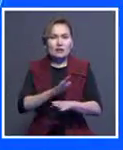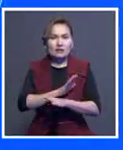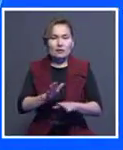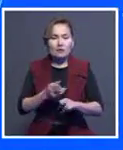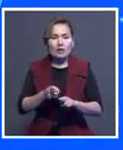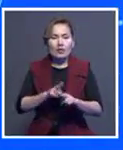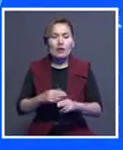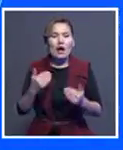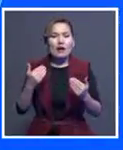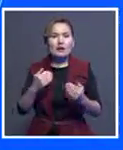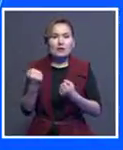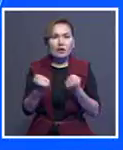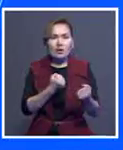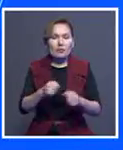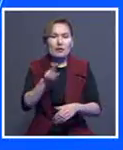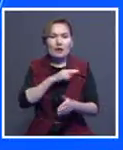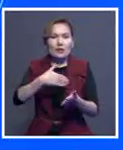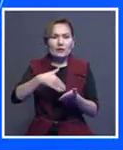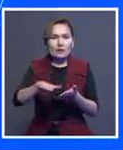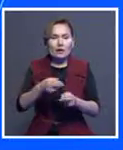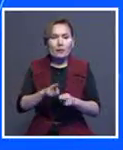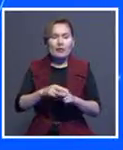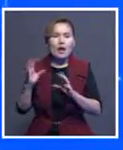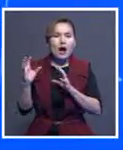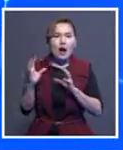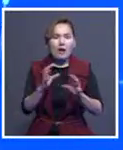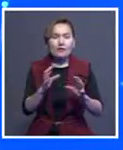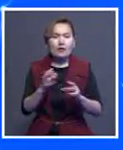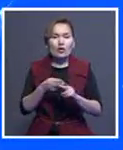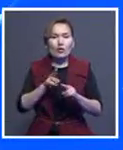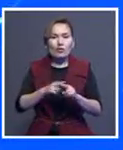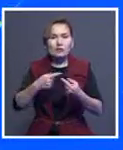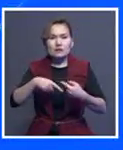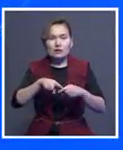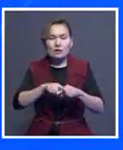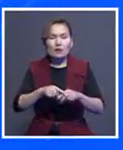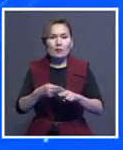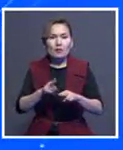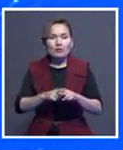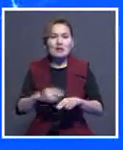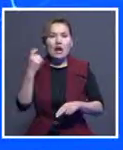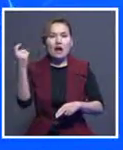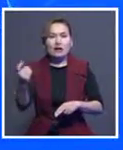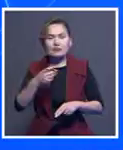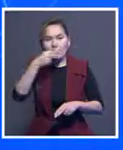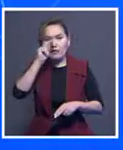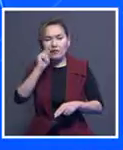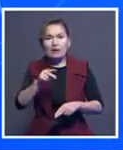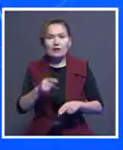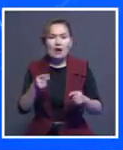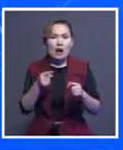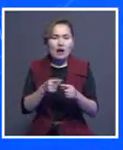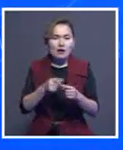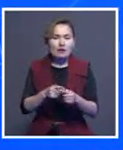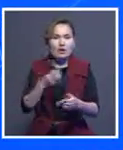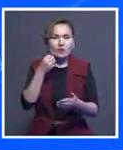жолаушы тасымалдаудан бас тартты. Олардың айтуынша автопарк қожайыны күндік жоспарды тым жоғарылатып жіберген. Екі жақтың да өз себебі бар.